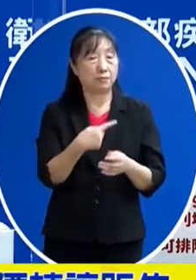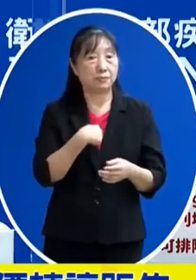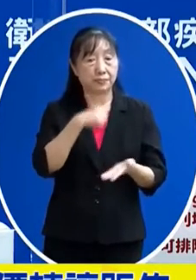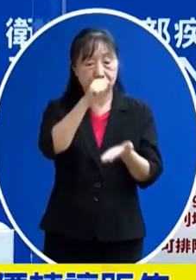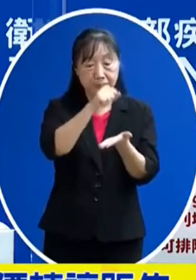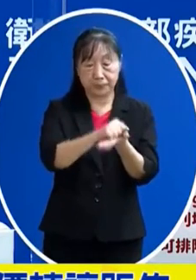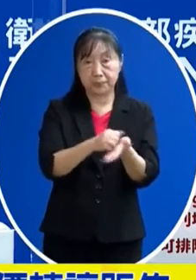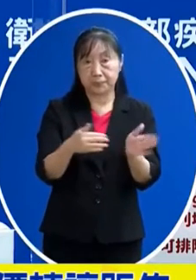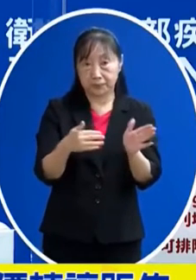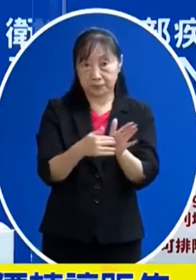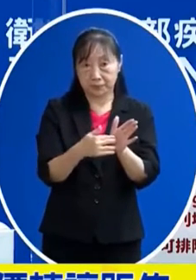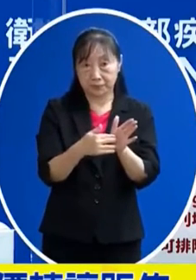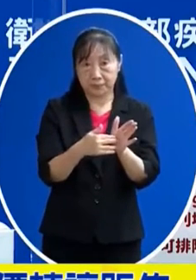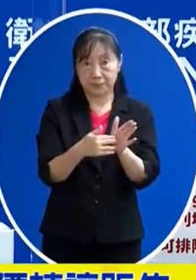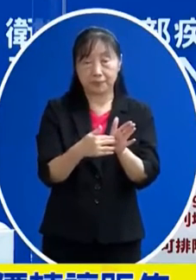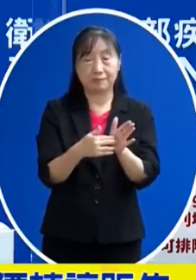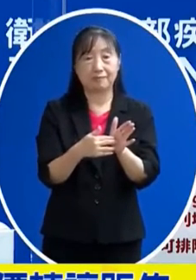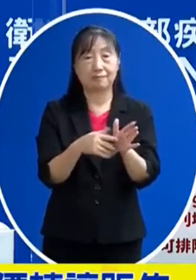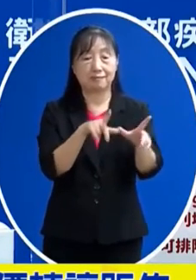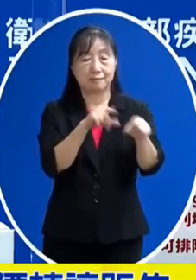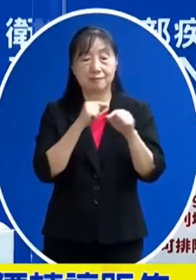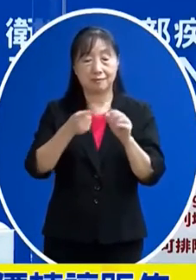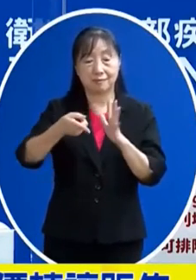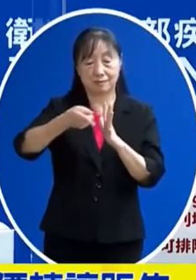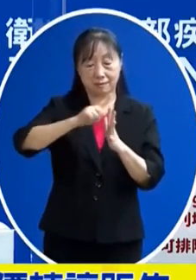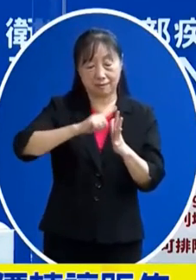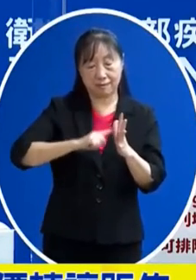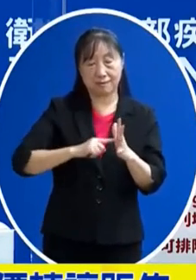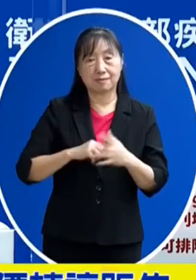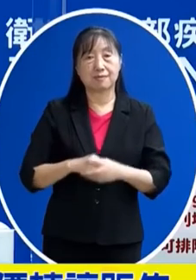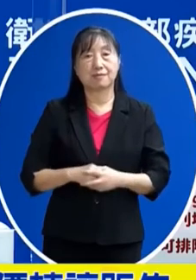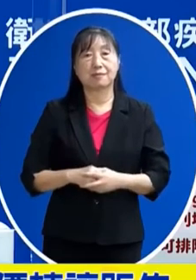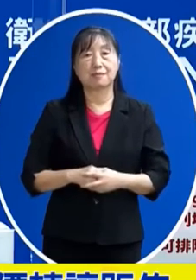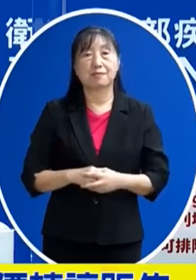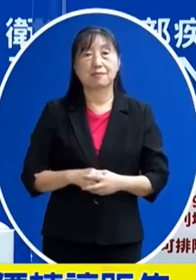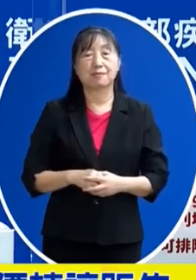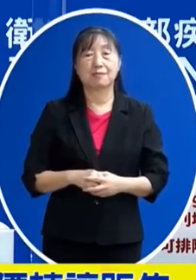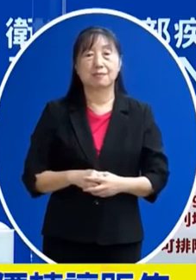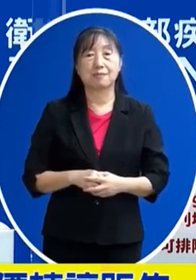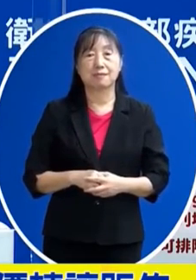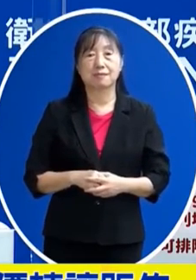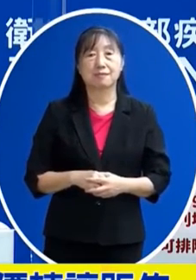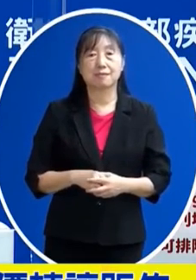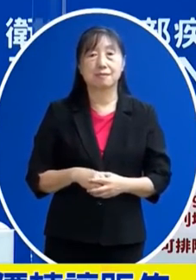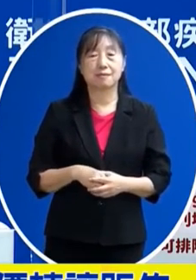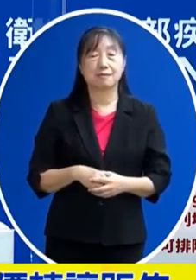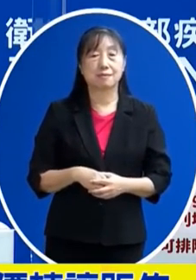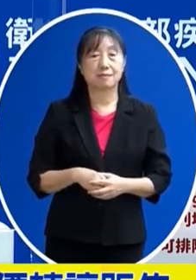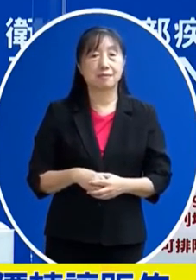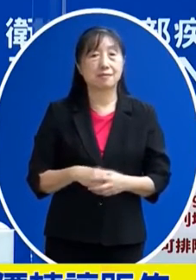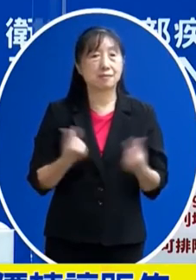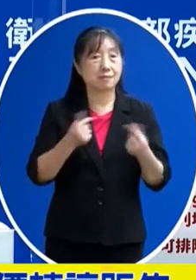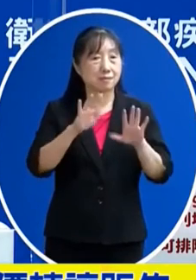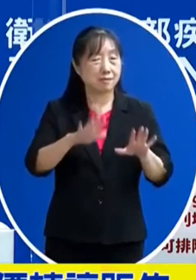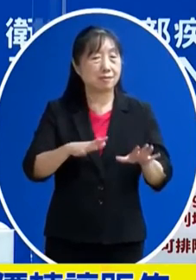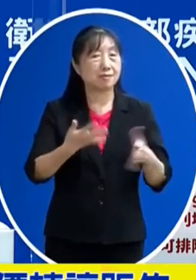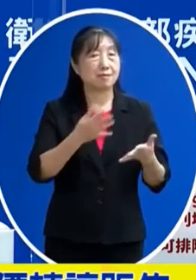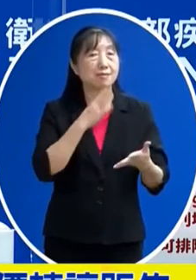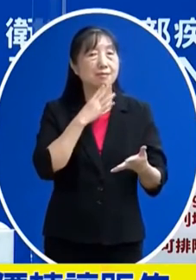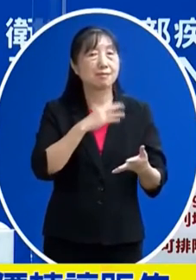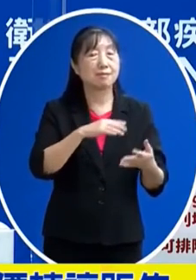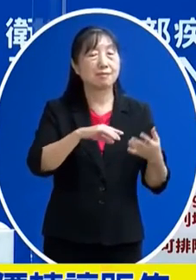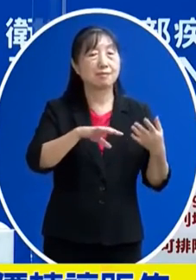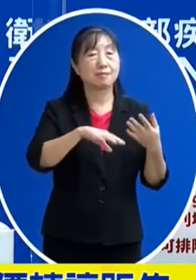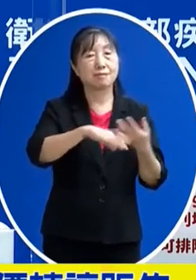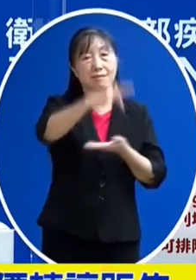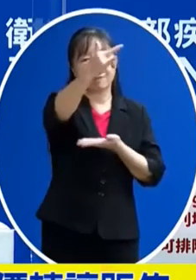这个登记完成，那按照顺序，因为我们现在不论是各个进来到台湾